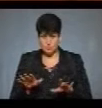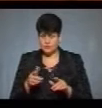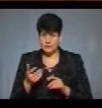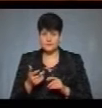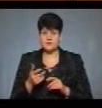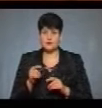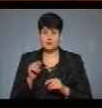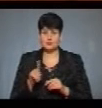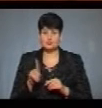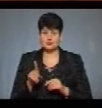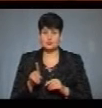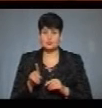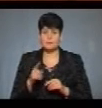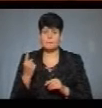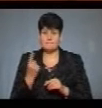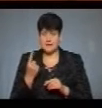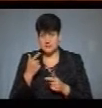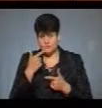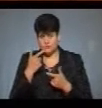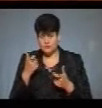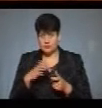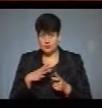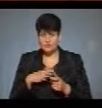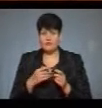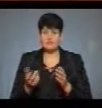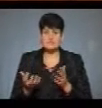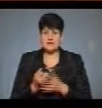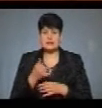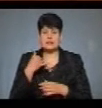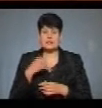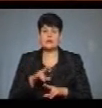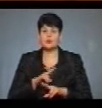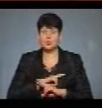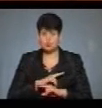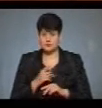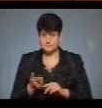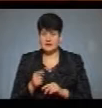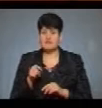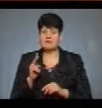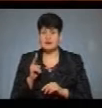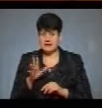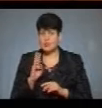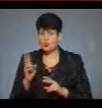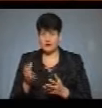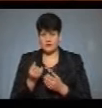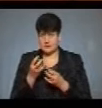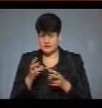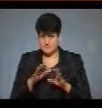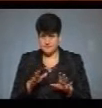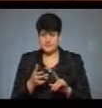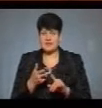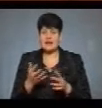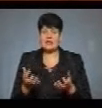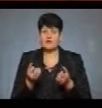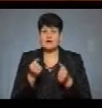тому що цілком перше ж повідомлення поступило, що був виявлений труп. Тобто, що там, в квартирі, нікого не потрібно рятувати. Врятування майна,